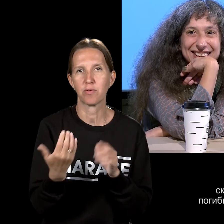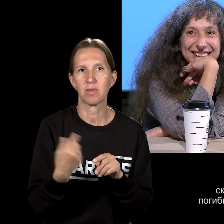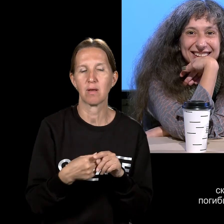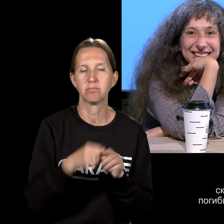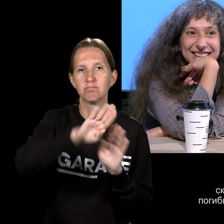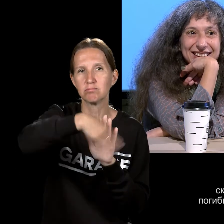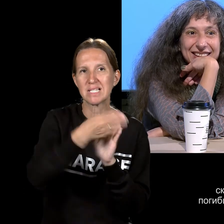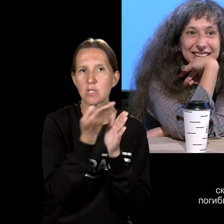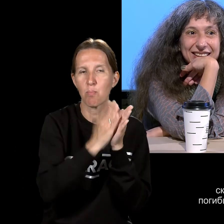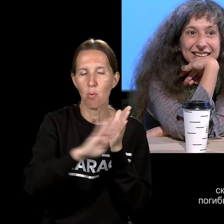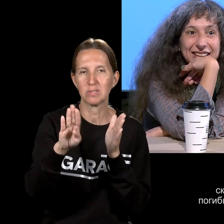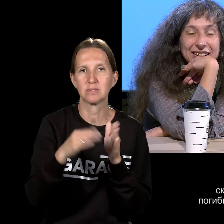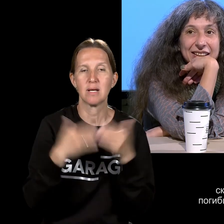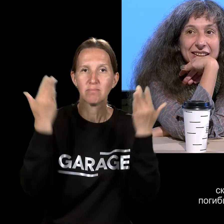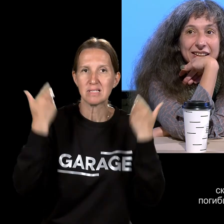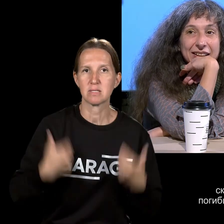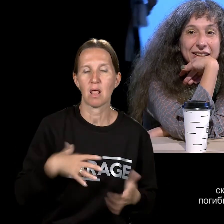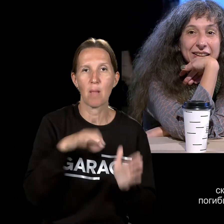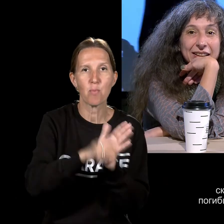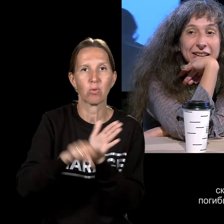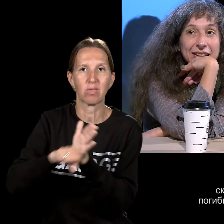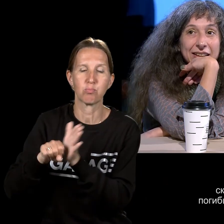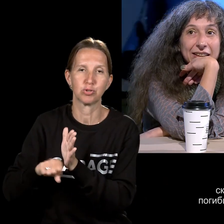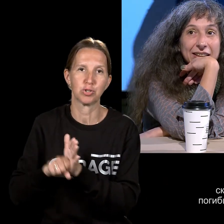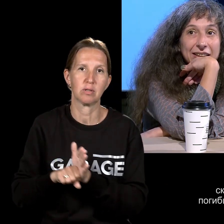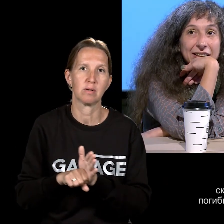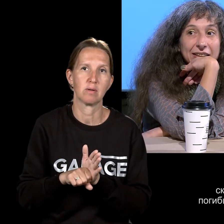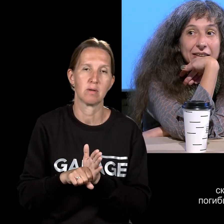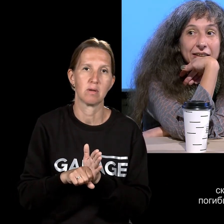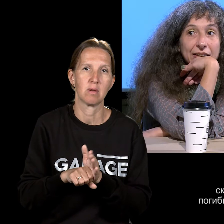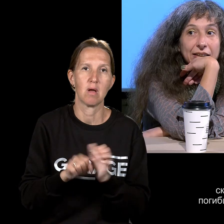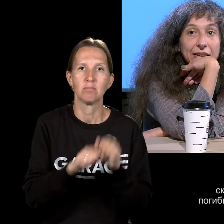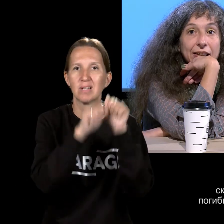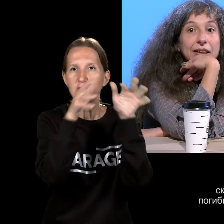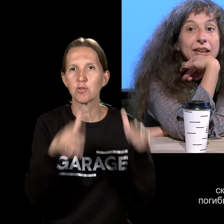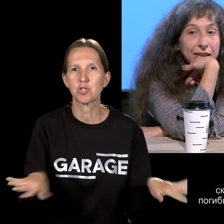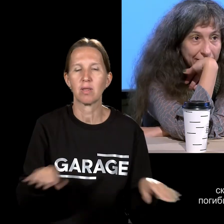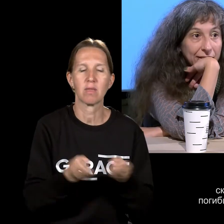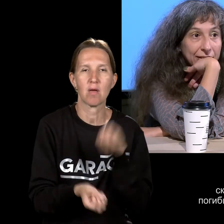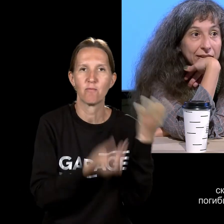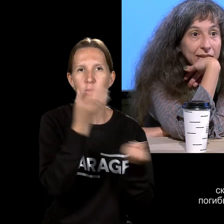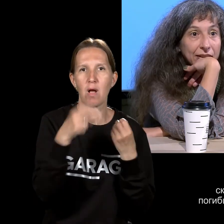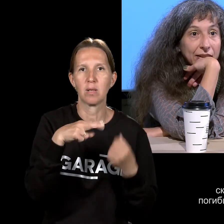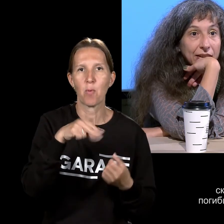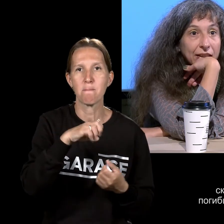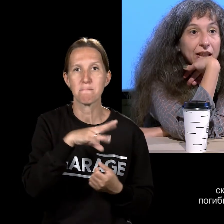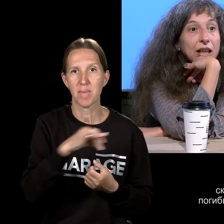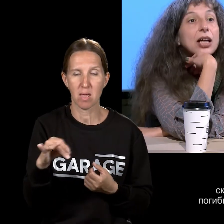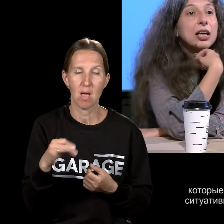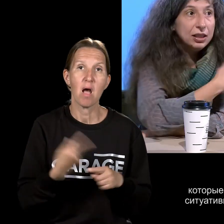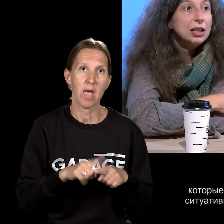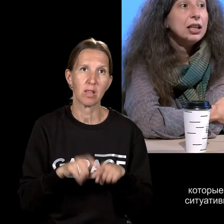отливки с полостей из-под тела погибших, извержения Помпеи и